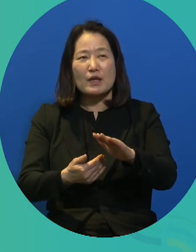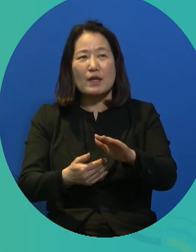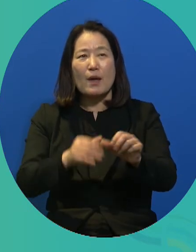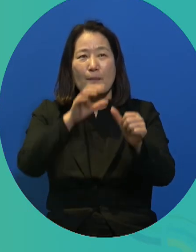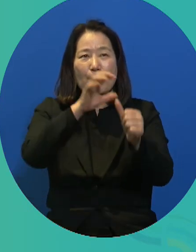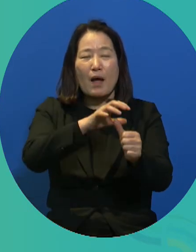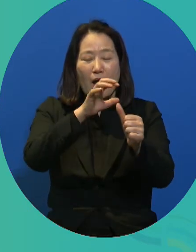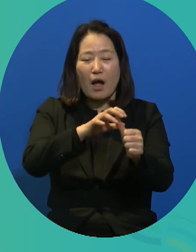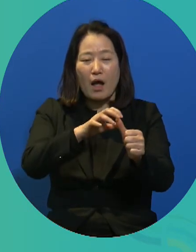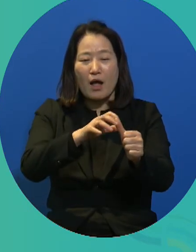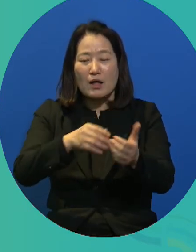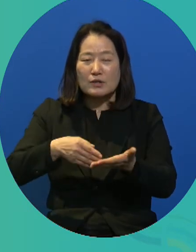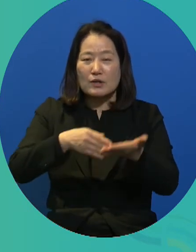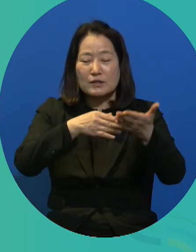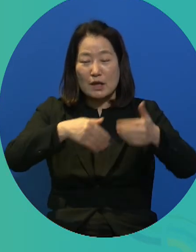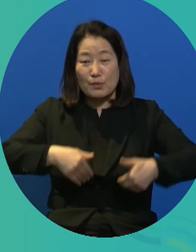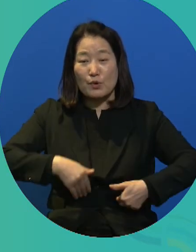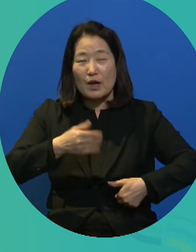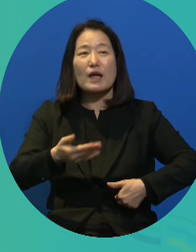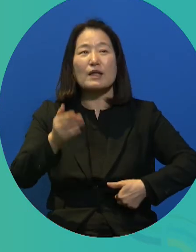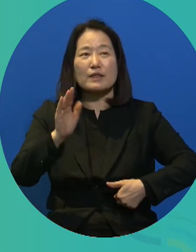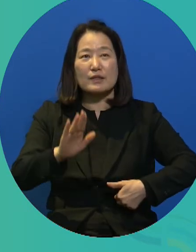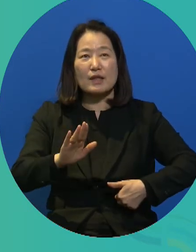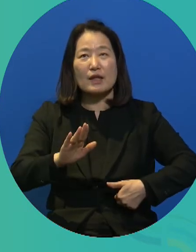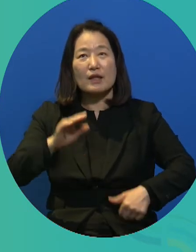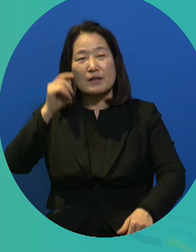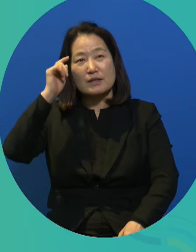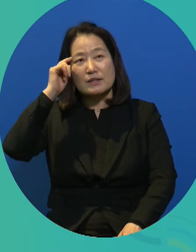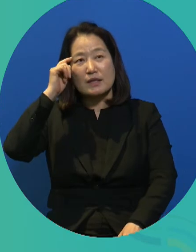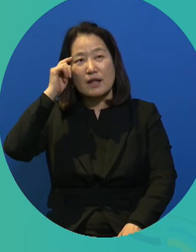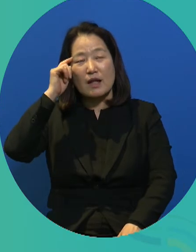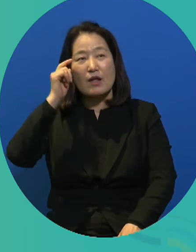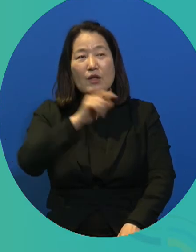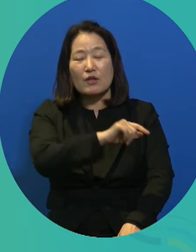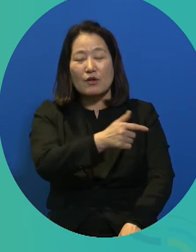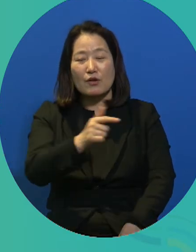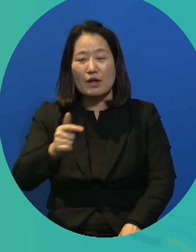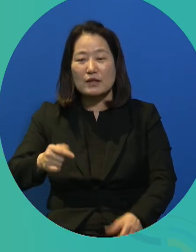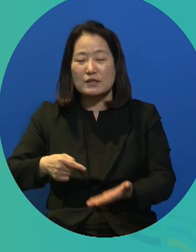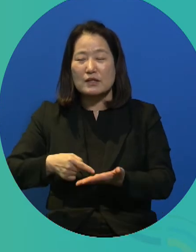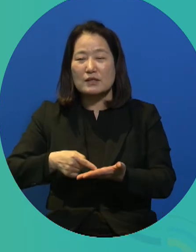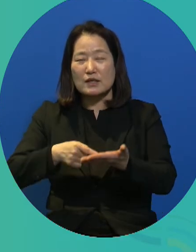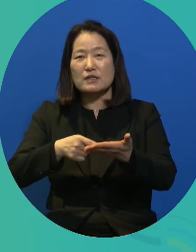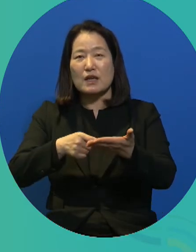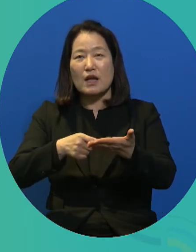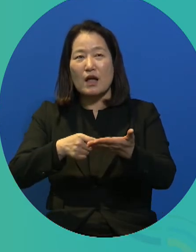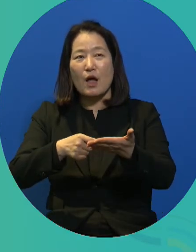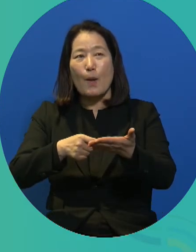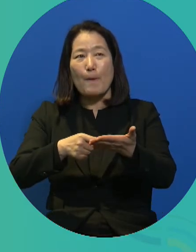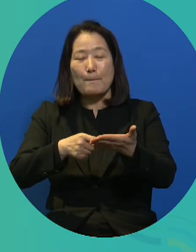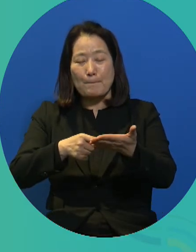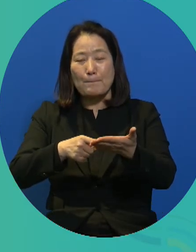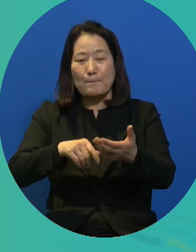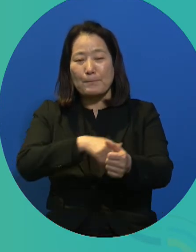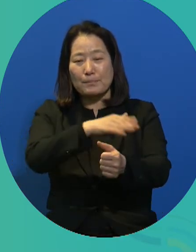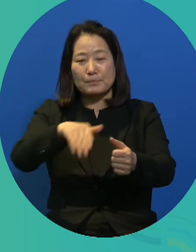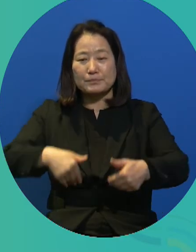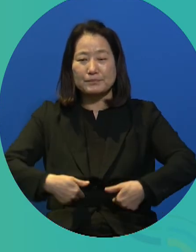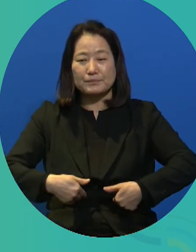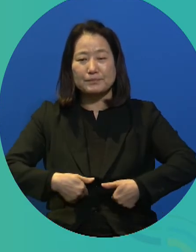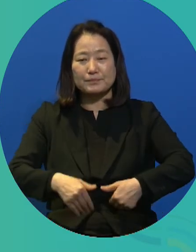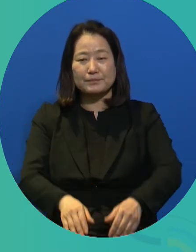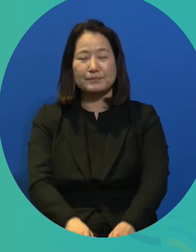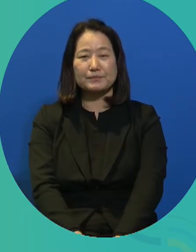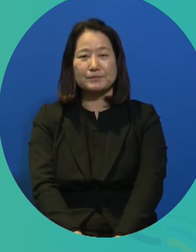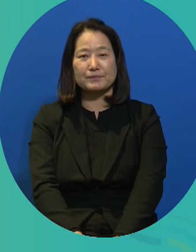조치가 필요하다라는 거에 대한 의견을 역시 이제 제시하고 이렇게 해야 되는 상황이기 때문에 이 부분에